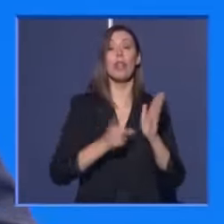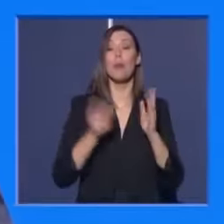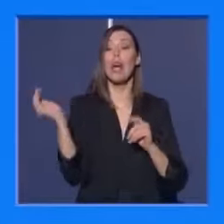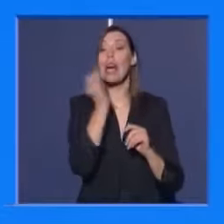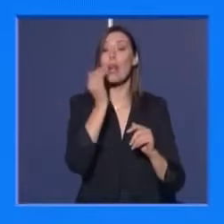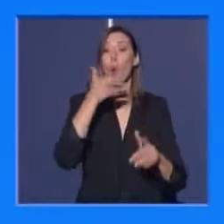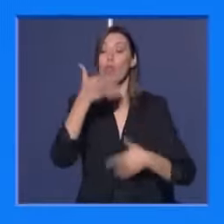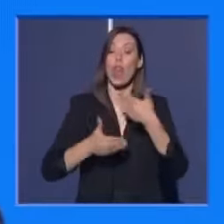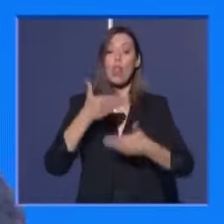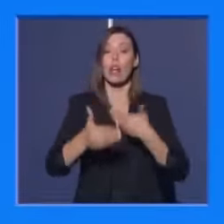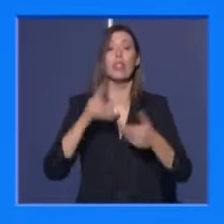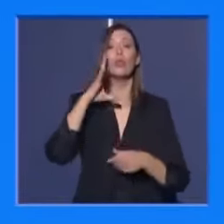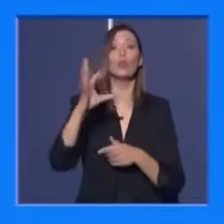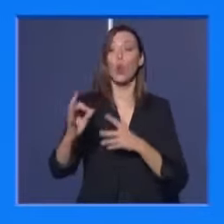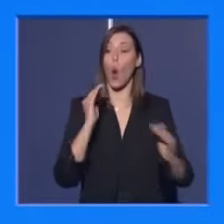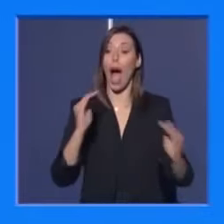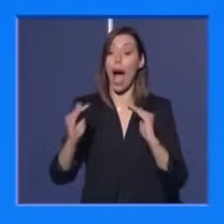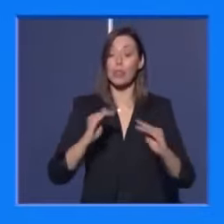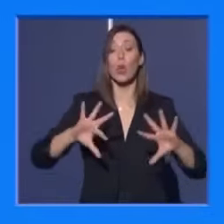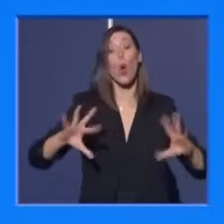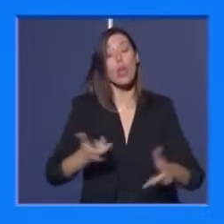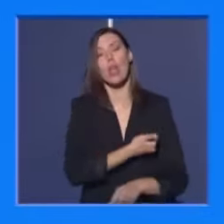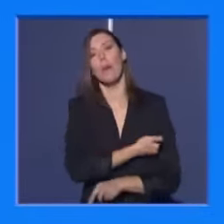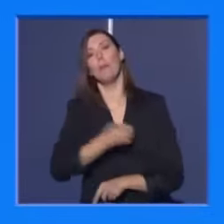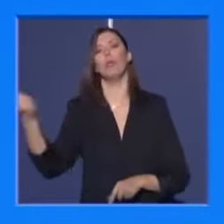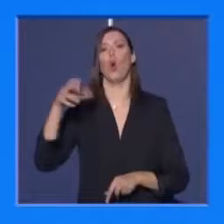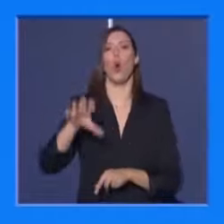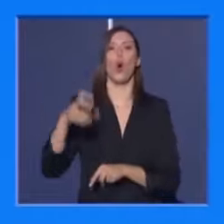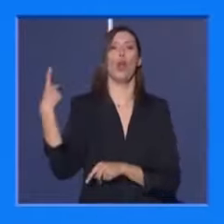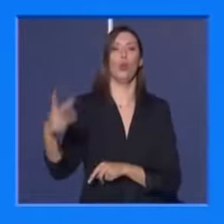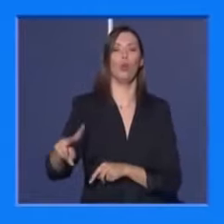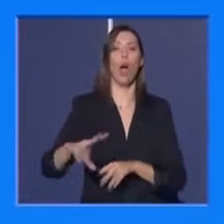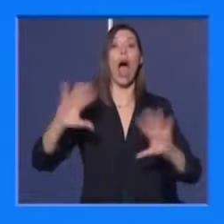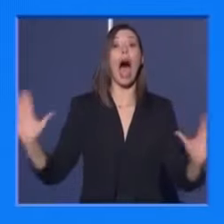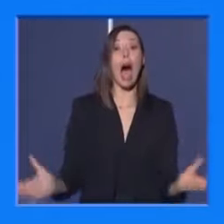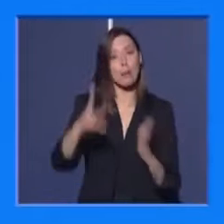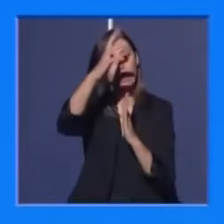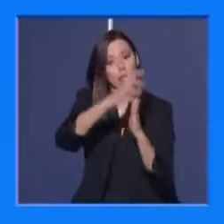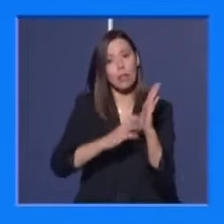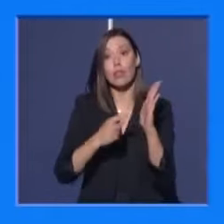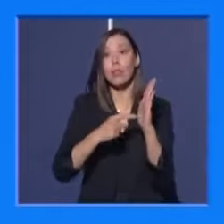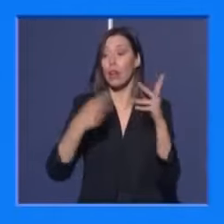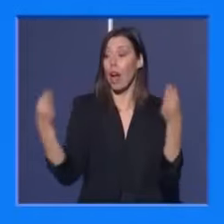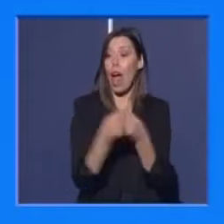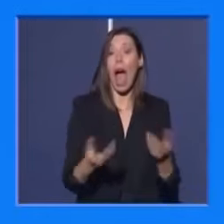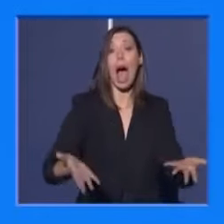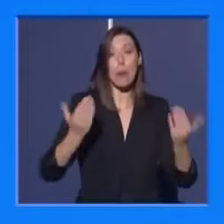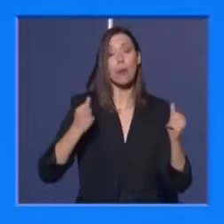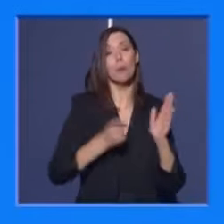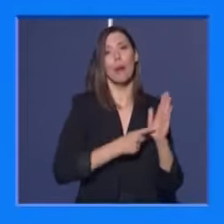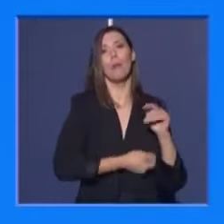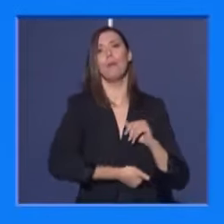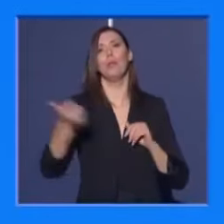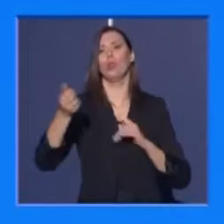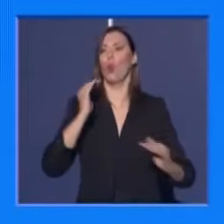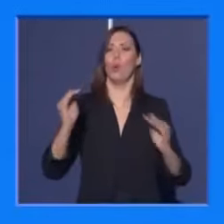επαναπατρισμού. Όσοι δεν πληρούν τις συνθήκες της Γενέβης δεν δικαιούνται άσυλο. Όσοι παρανόμησαν επειδή